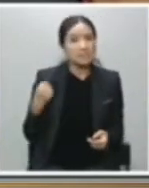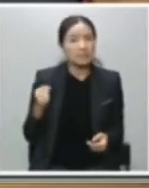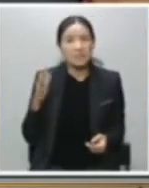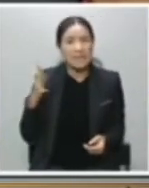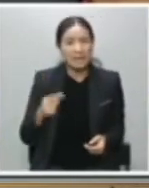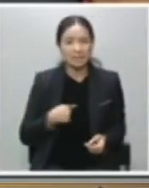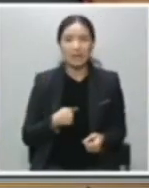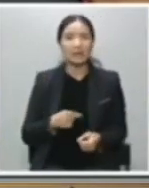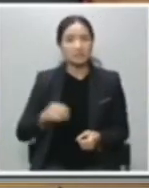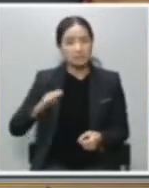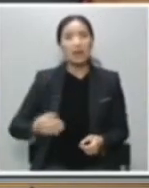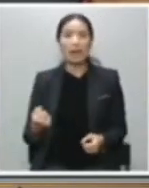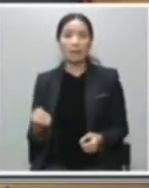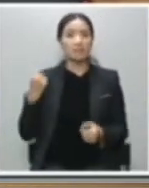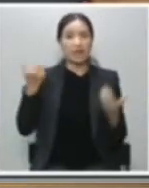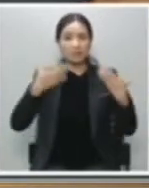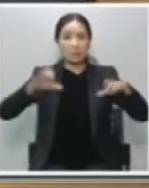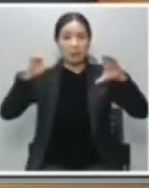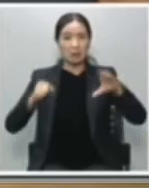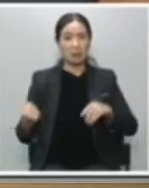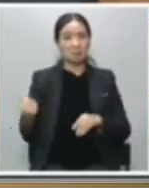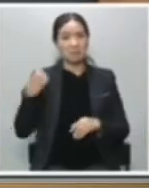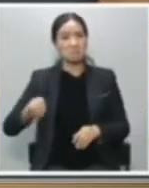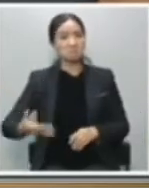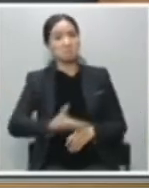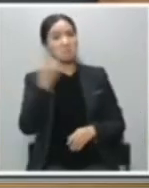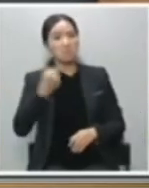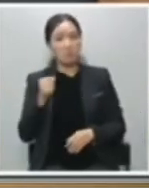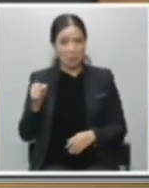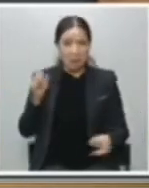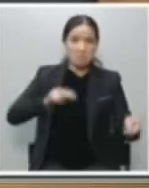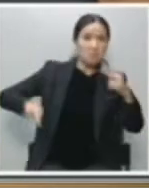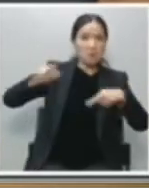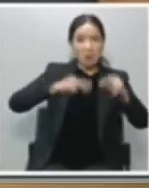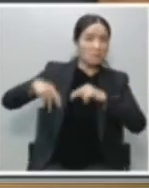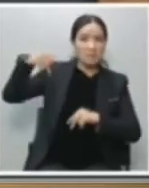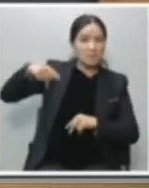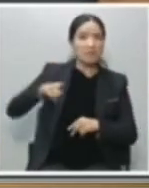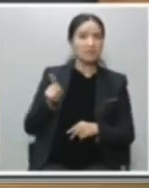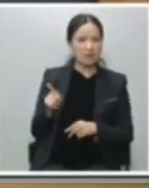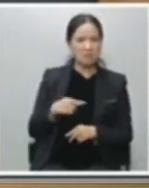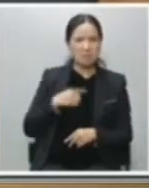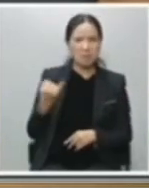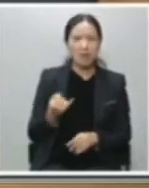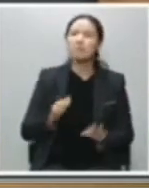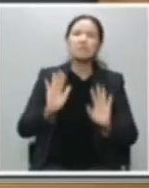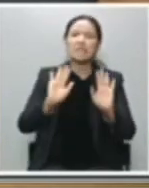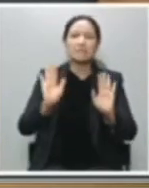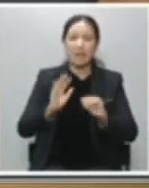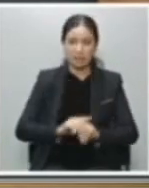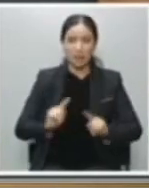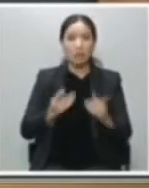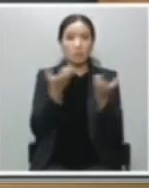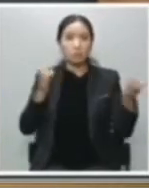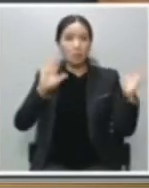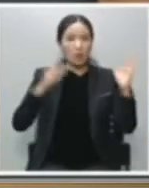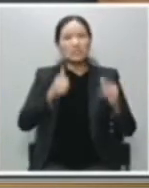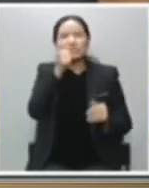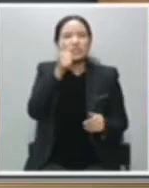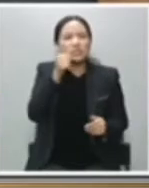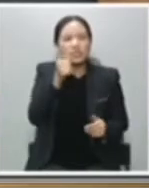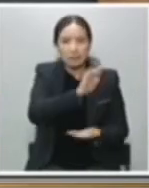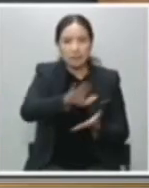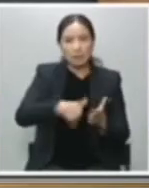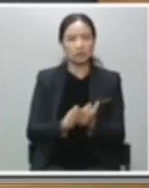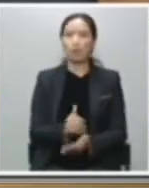ปฏิวัติหรือการปกครองในรูปแบบพิเศษที่ผ่านมานี่มันเลวร้ายแล้วการปกครองโดยระบอบประชาธิปไตยเนี่ยมันดีทุกอย่าง